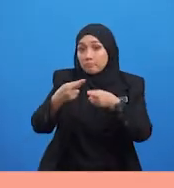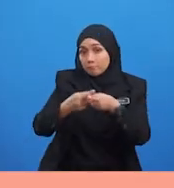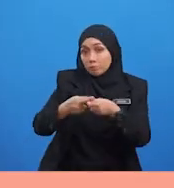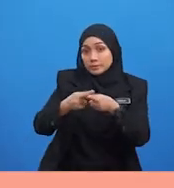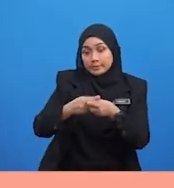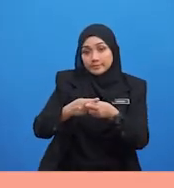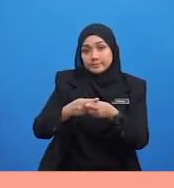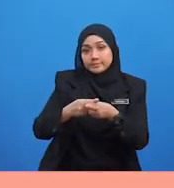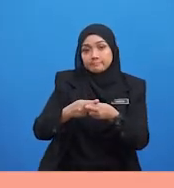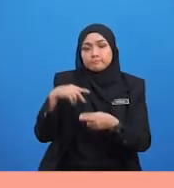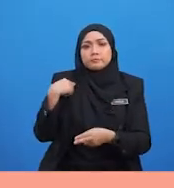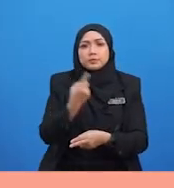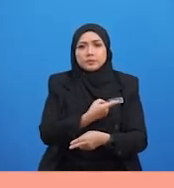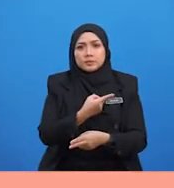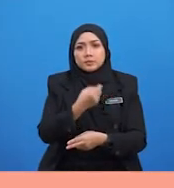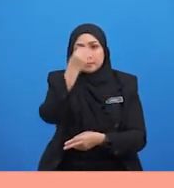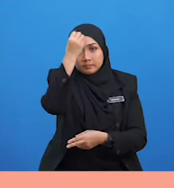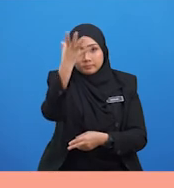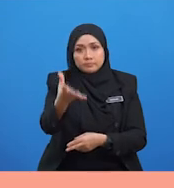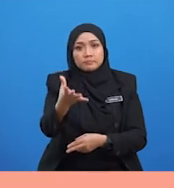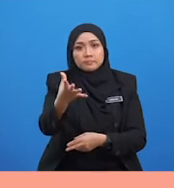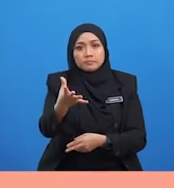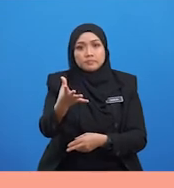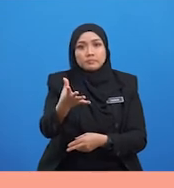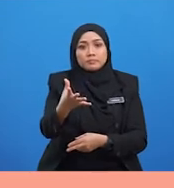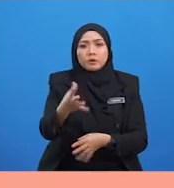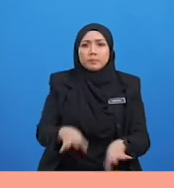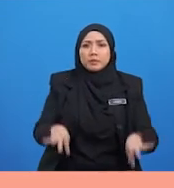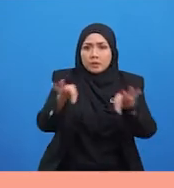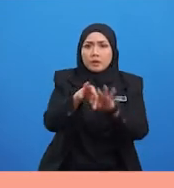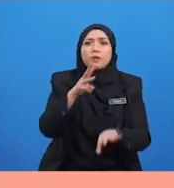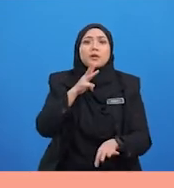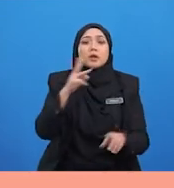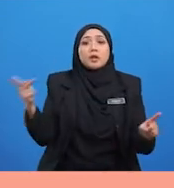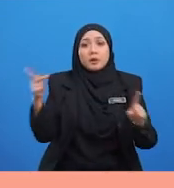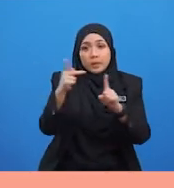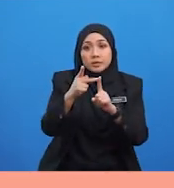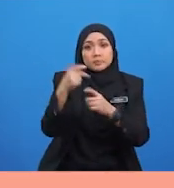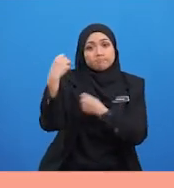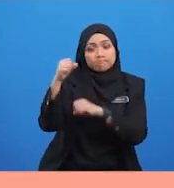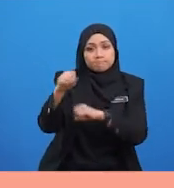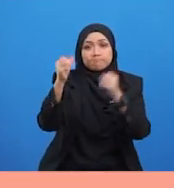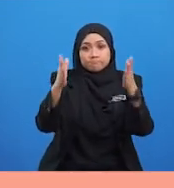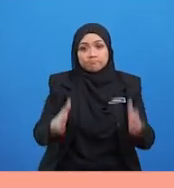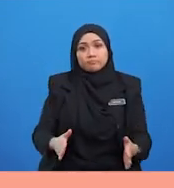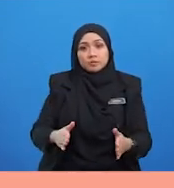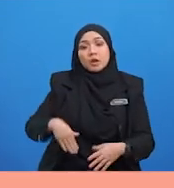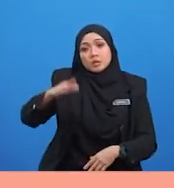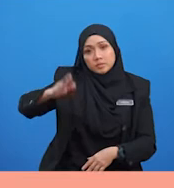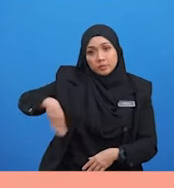Kesimpulannya, dapat kita nyatakan kepentingan air kepada atlet adalah